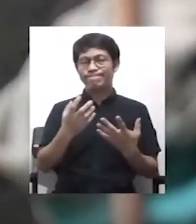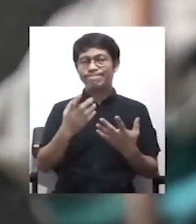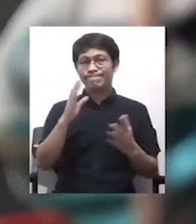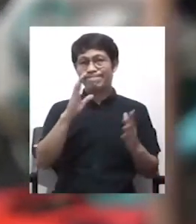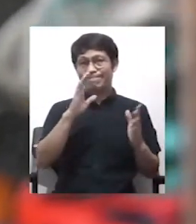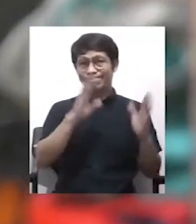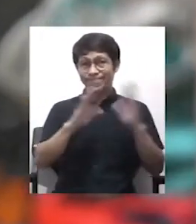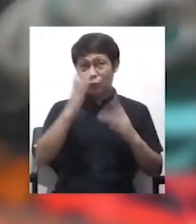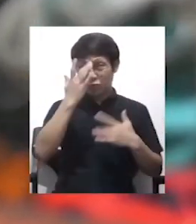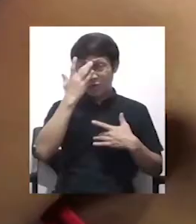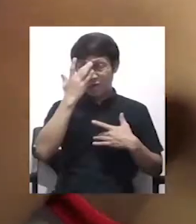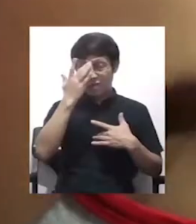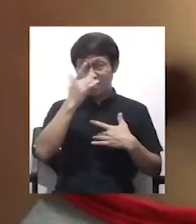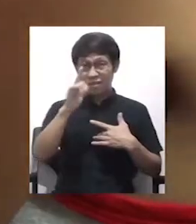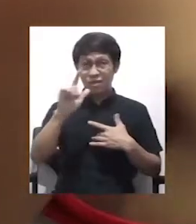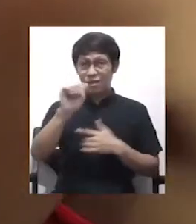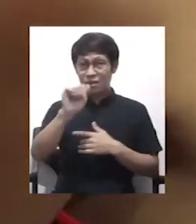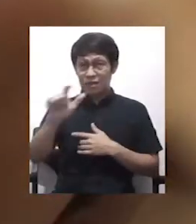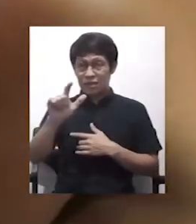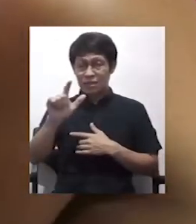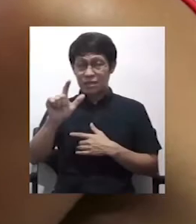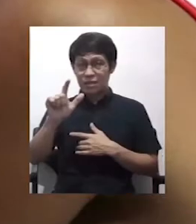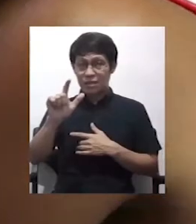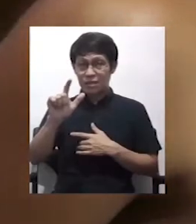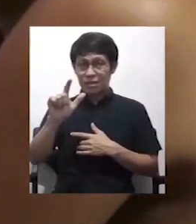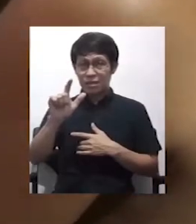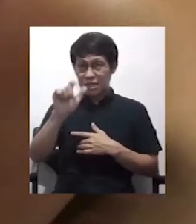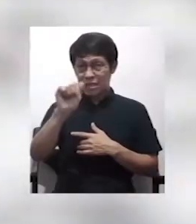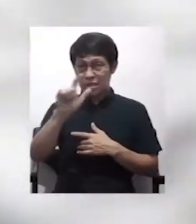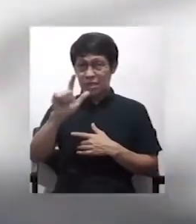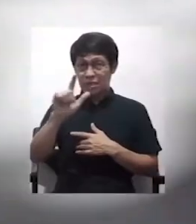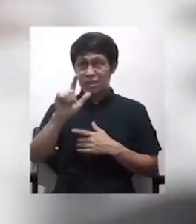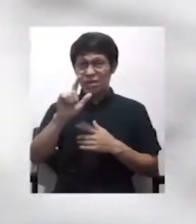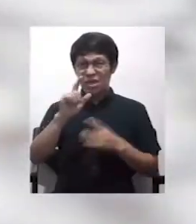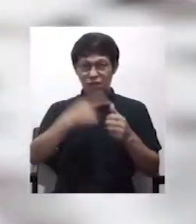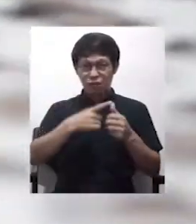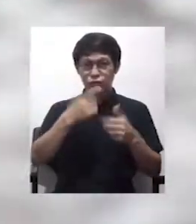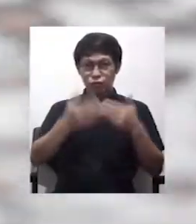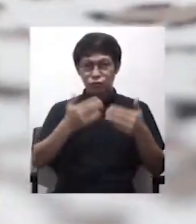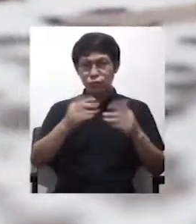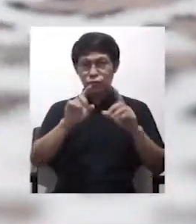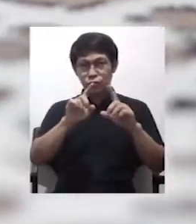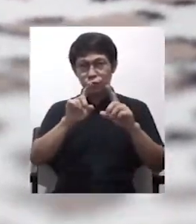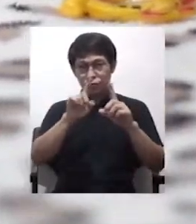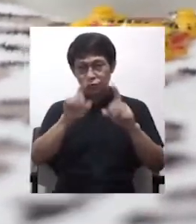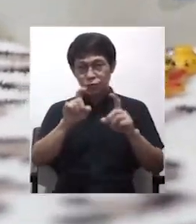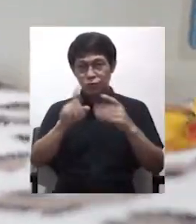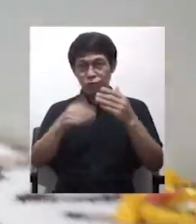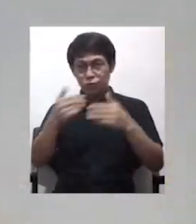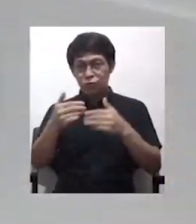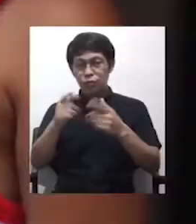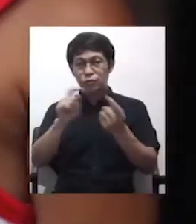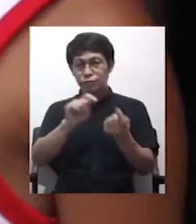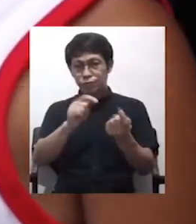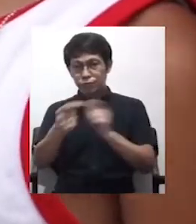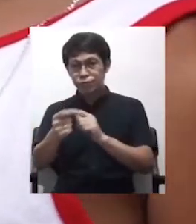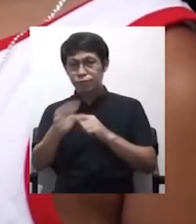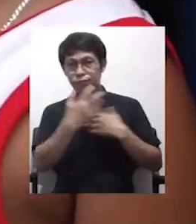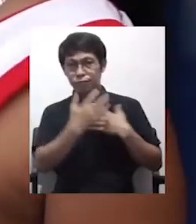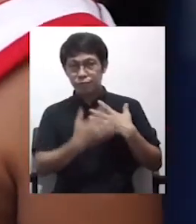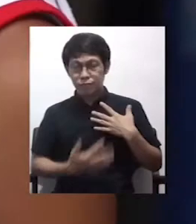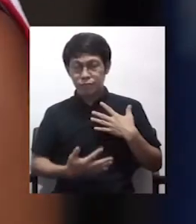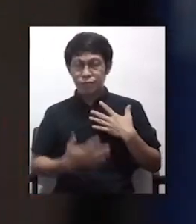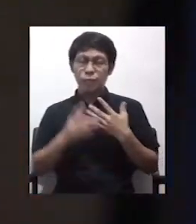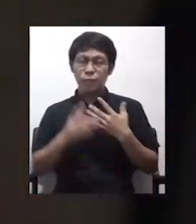test, nagkakaroon sila ng transfusion o pagsali ng dugo, nagkakaroon ng bone marrow aspiration